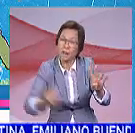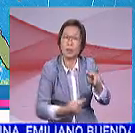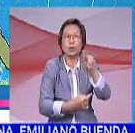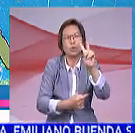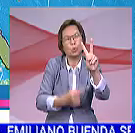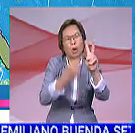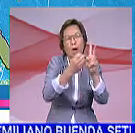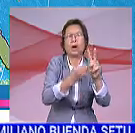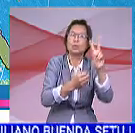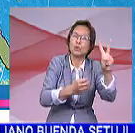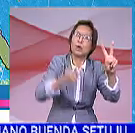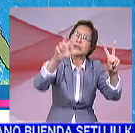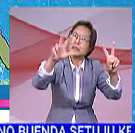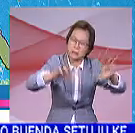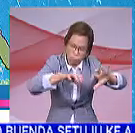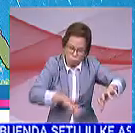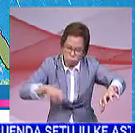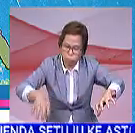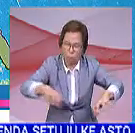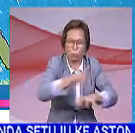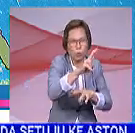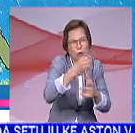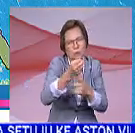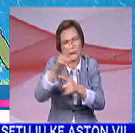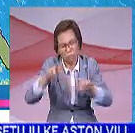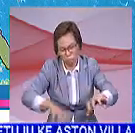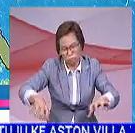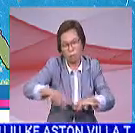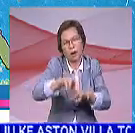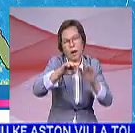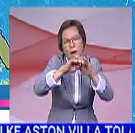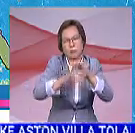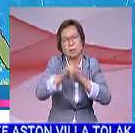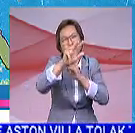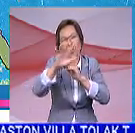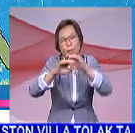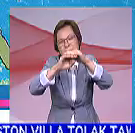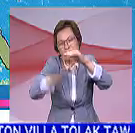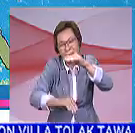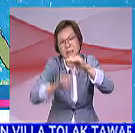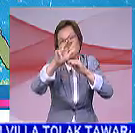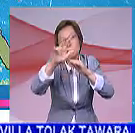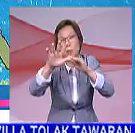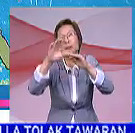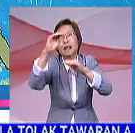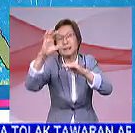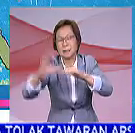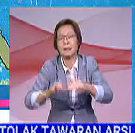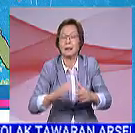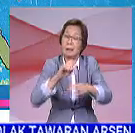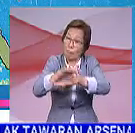2-3 kawasan saja yang mencapai 35 darjah Celsius. Jadi dinasihatkan kepada anda semua agar duduk di rumah